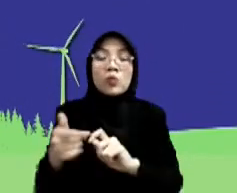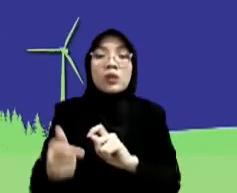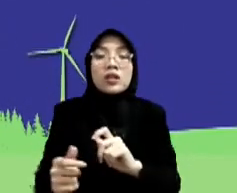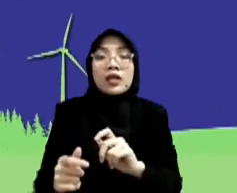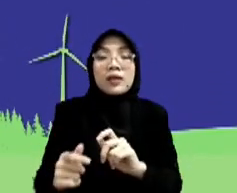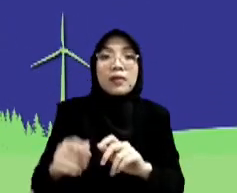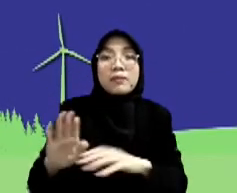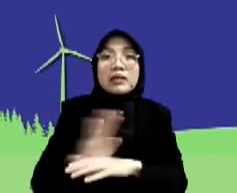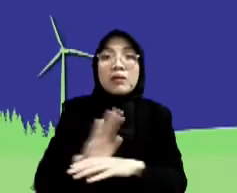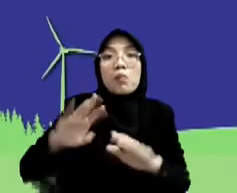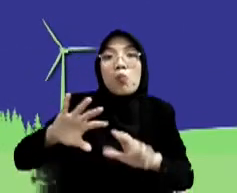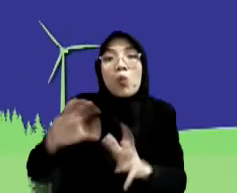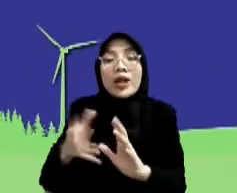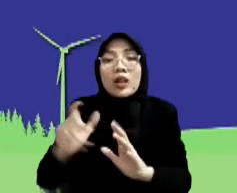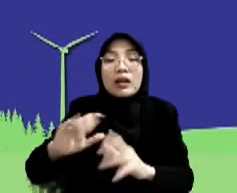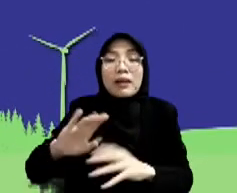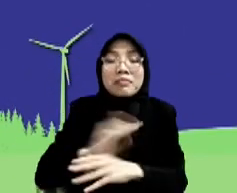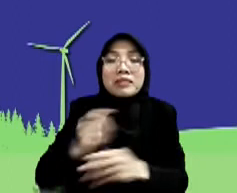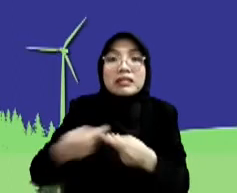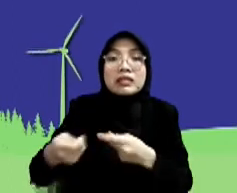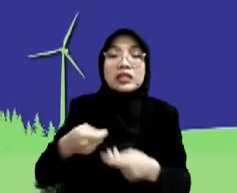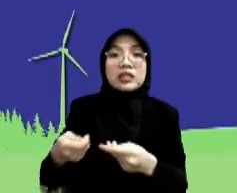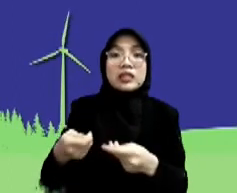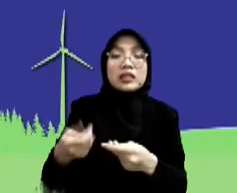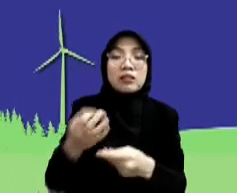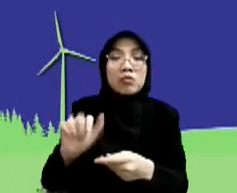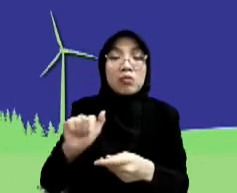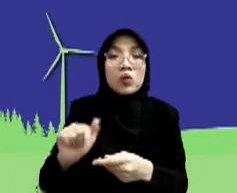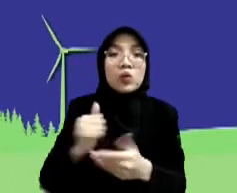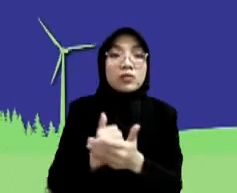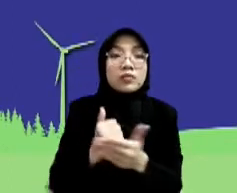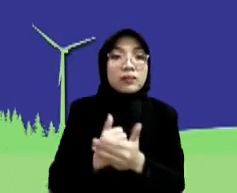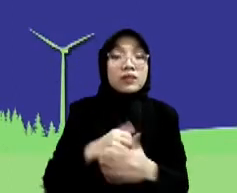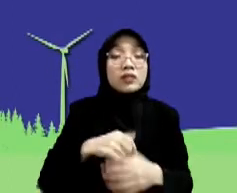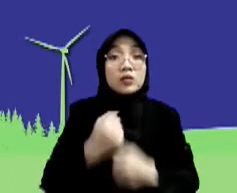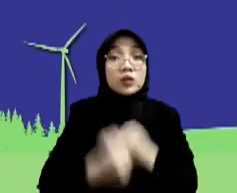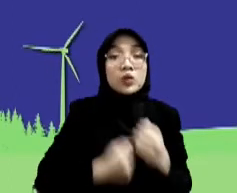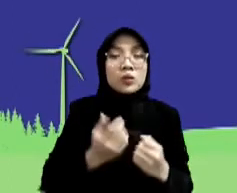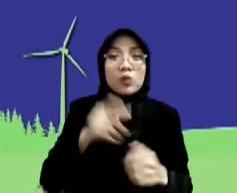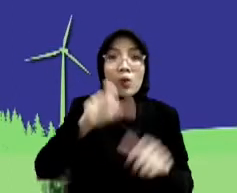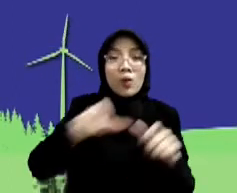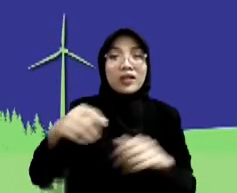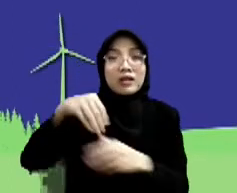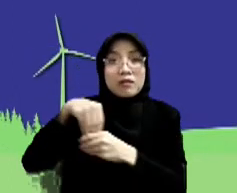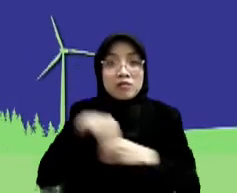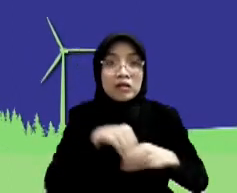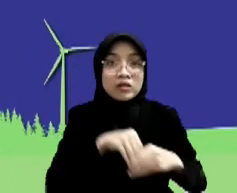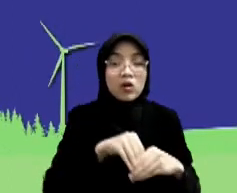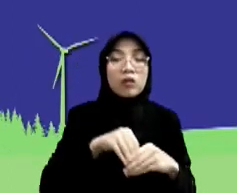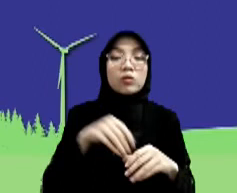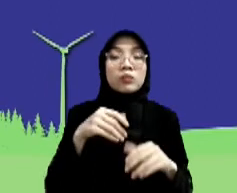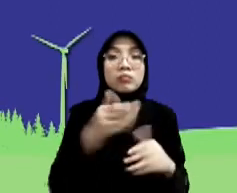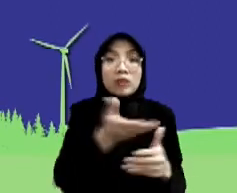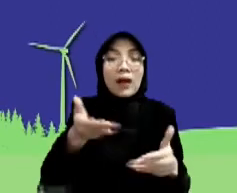ya untuk for private enterprises ya private erprises and the investors untuk akhirnya mereka